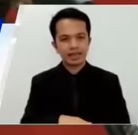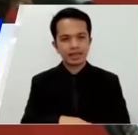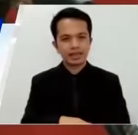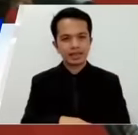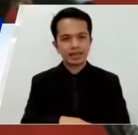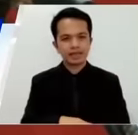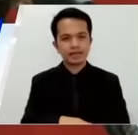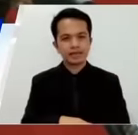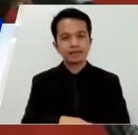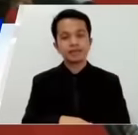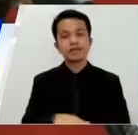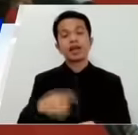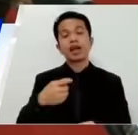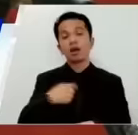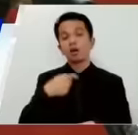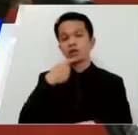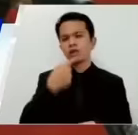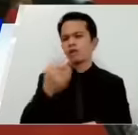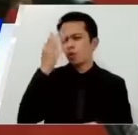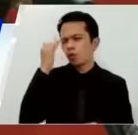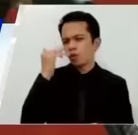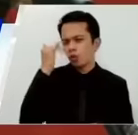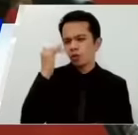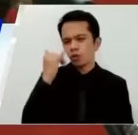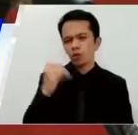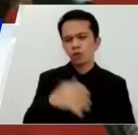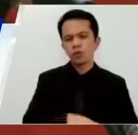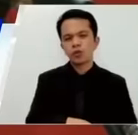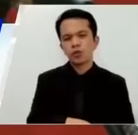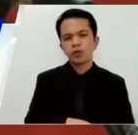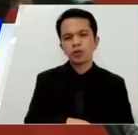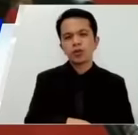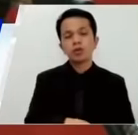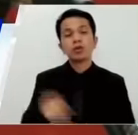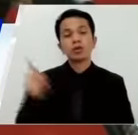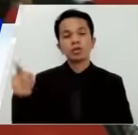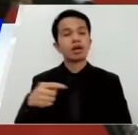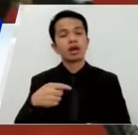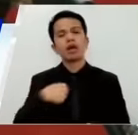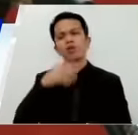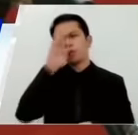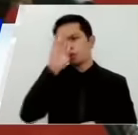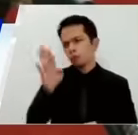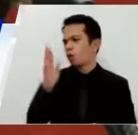Sabi ko, why, Mr. President? Dinaritso ko na siya.